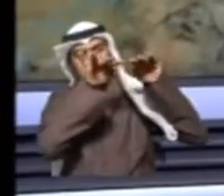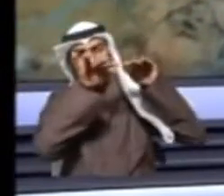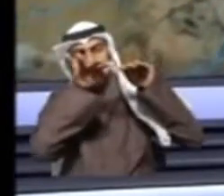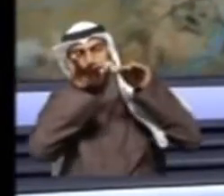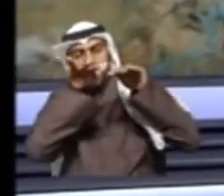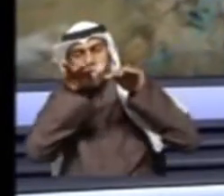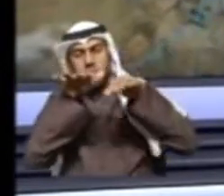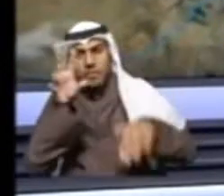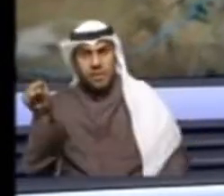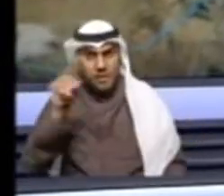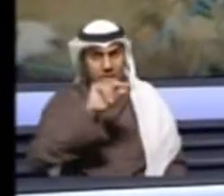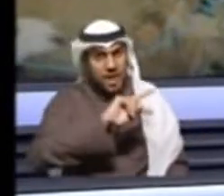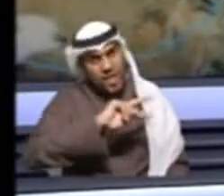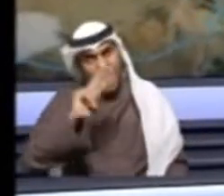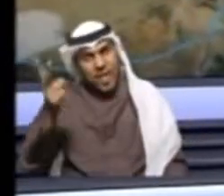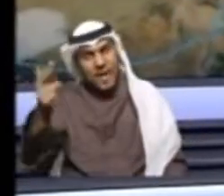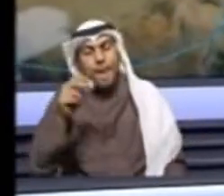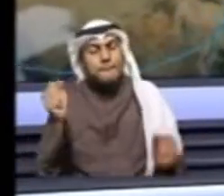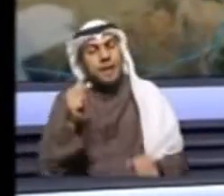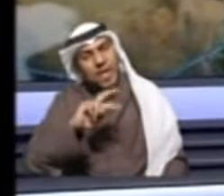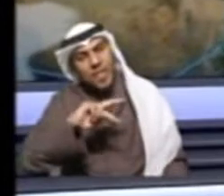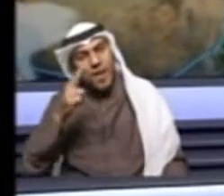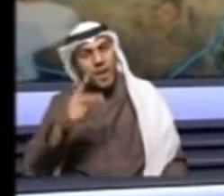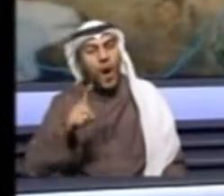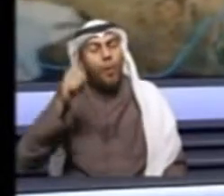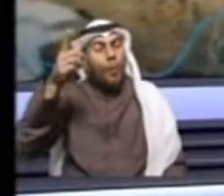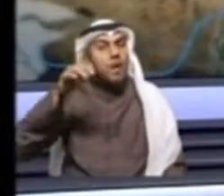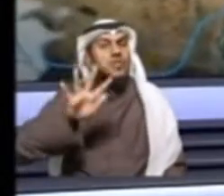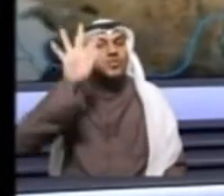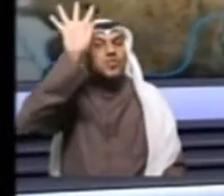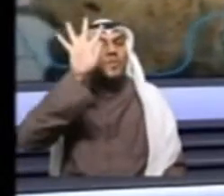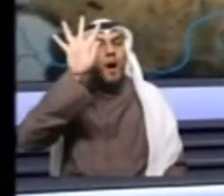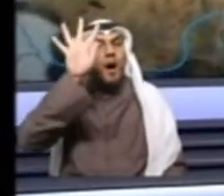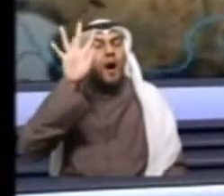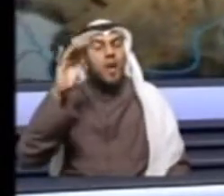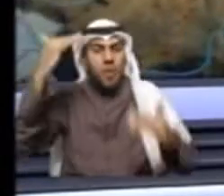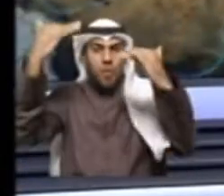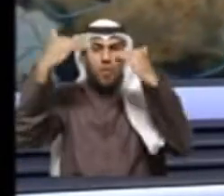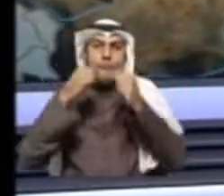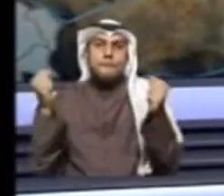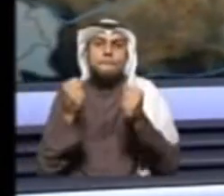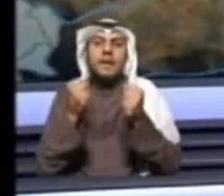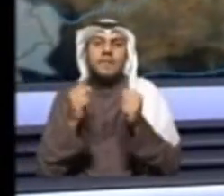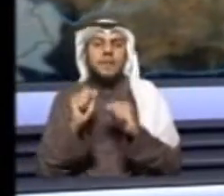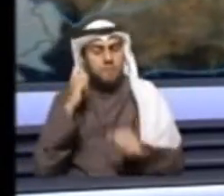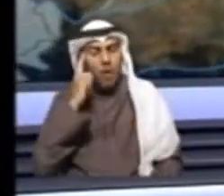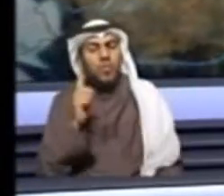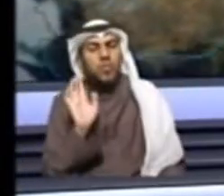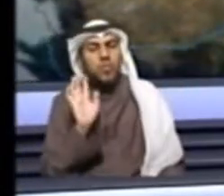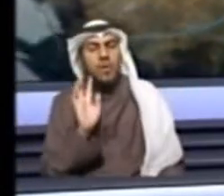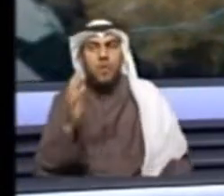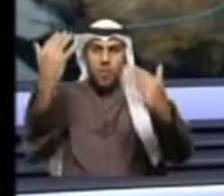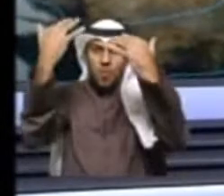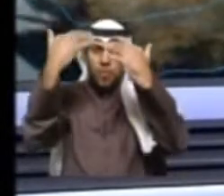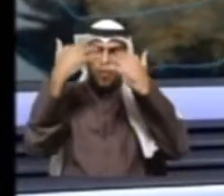ليس كالمرتفعات السايبيرية الباردة اللي كانت تنزل من الشمال إلينا فتكون قارية جافة